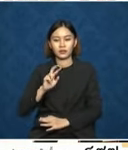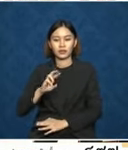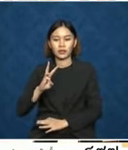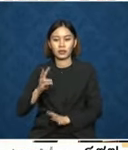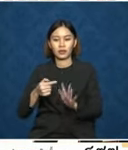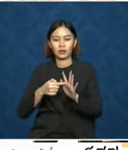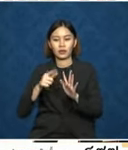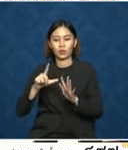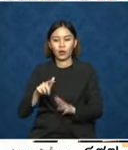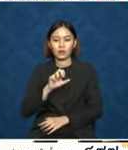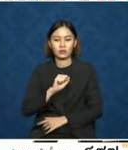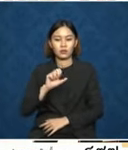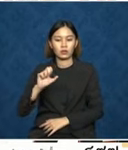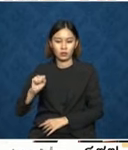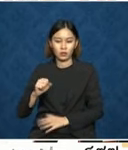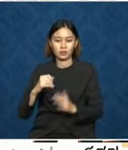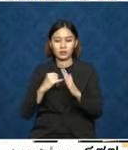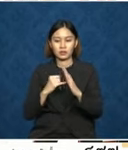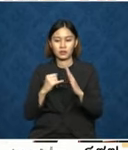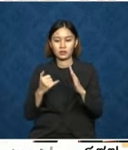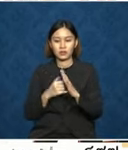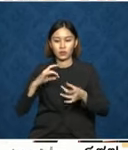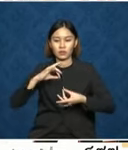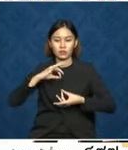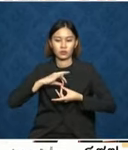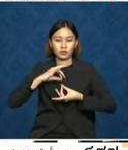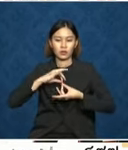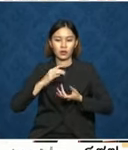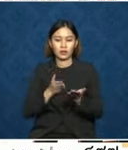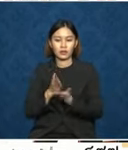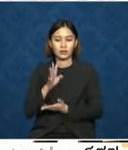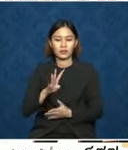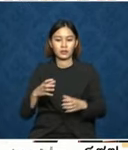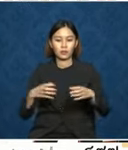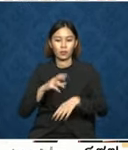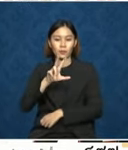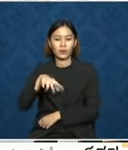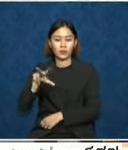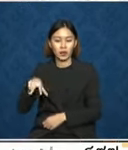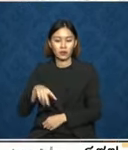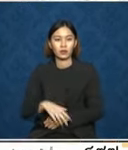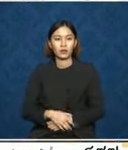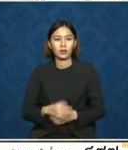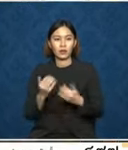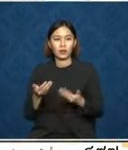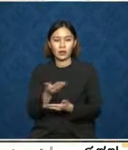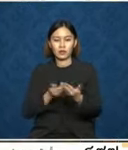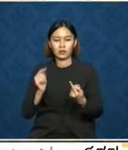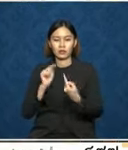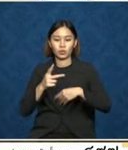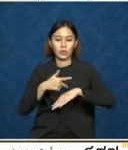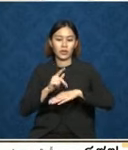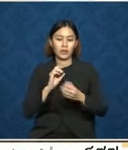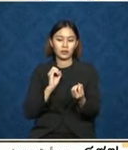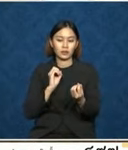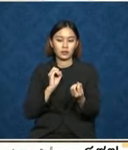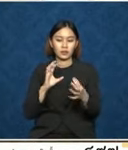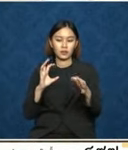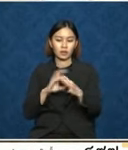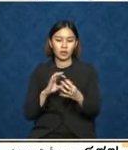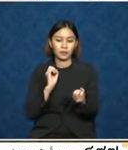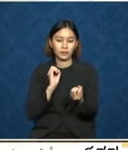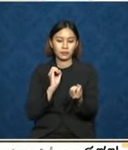นุกูลสมาชิกสภาผู้แทนราษฎรจังหวัดสุโขทัยเขต 4พรรคเพื่อไทยขออนุญาตหารือท่านประธานความเดือดร้อนจากพี่น้อง